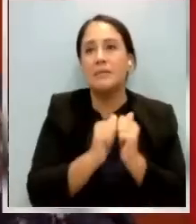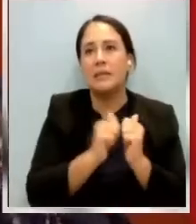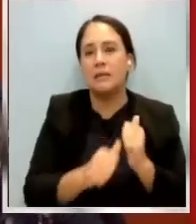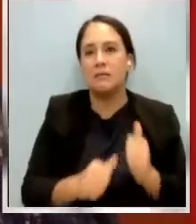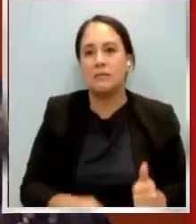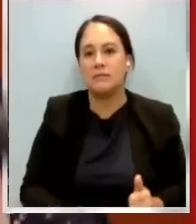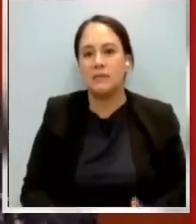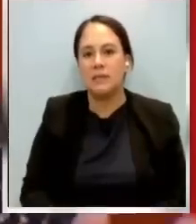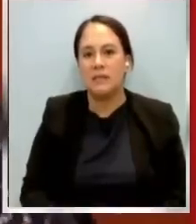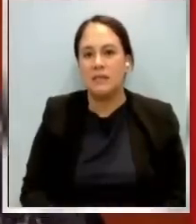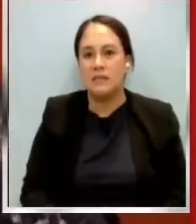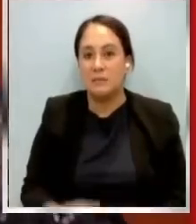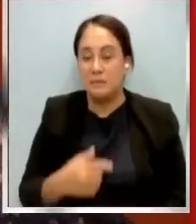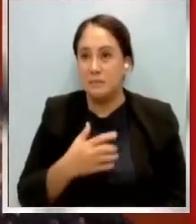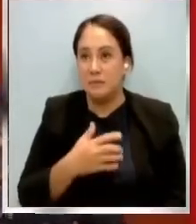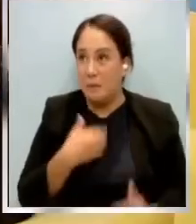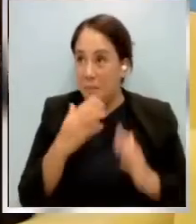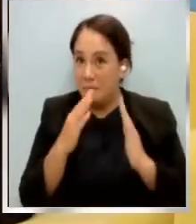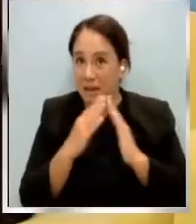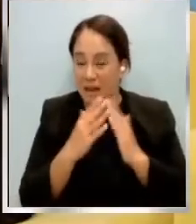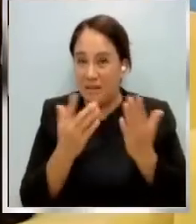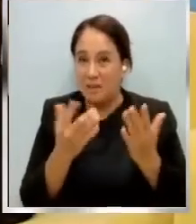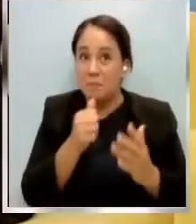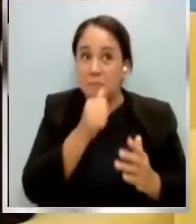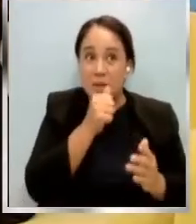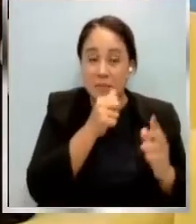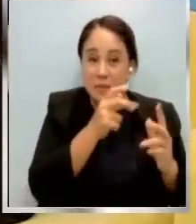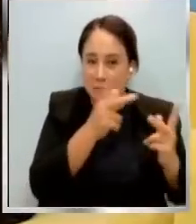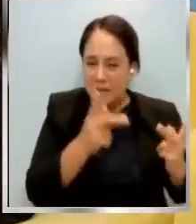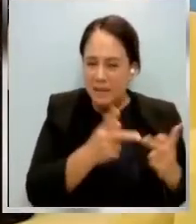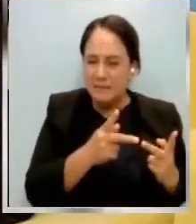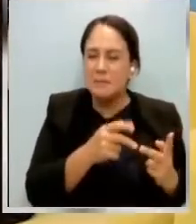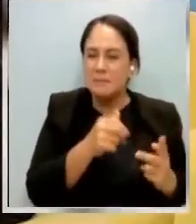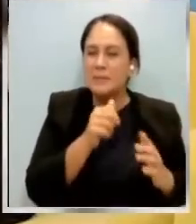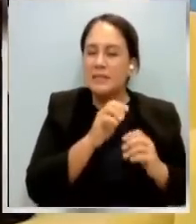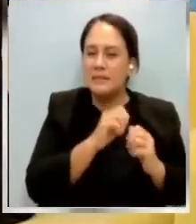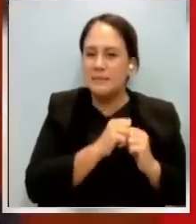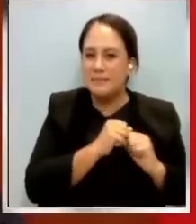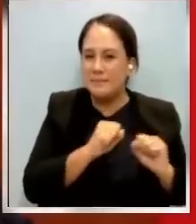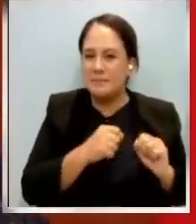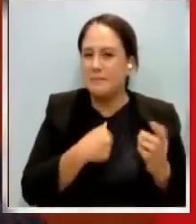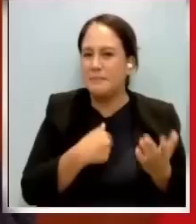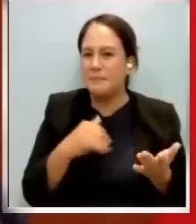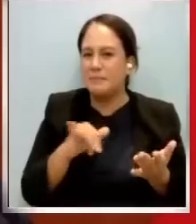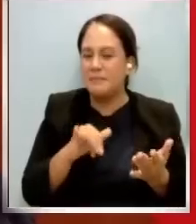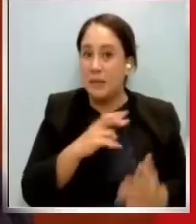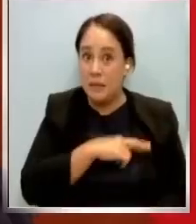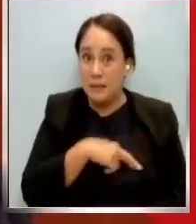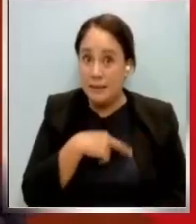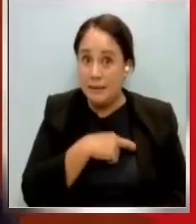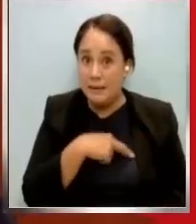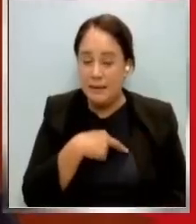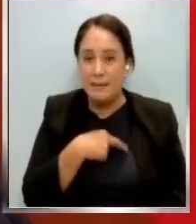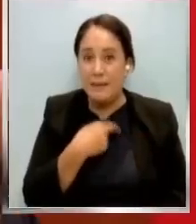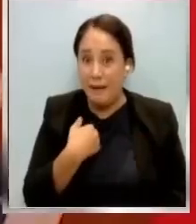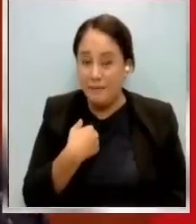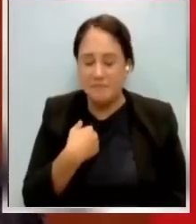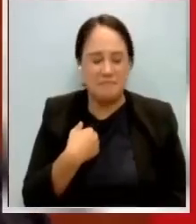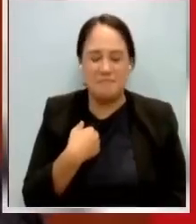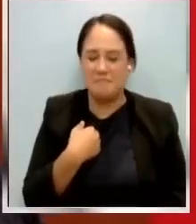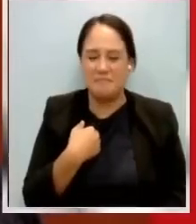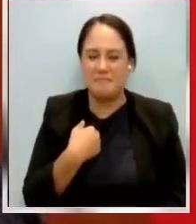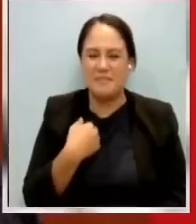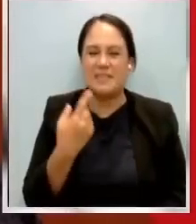bahay or hindi pribadong lugar. Gayon pa man, wala raw regrets o pagsisisi si Juday sa mga naging desisyon niya